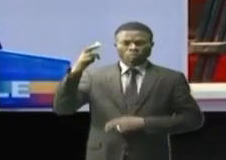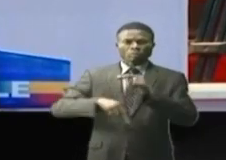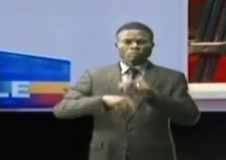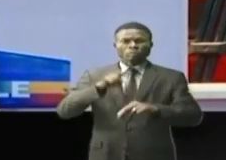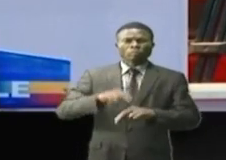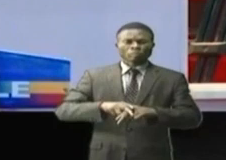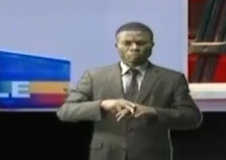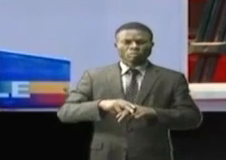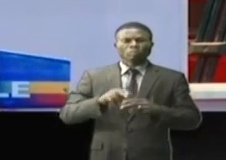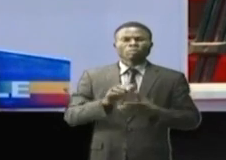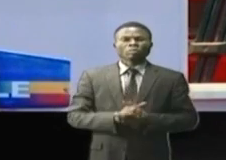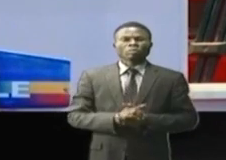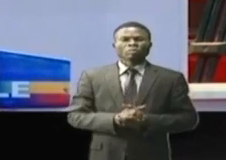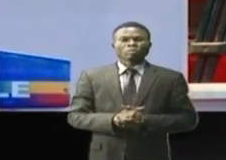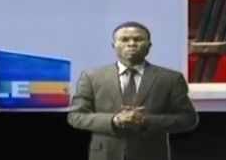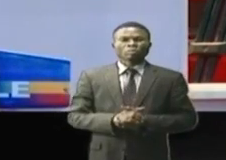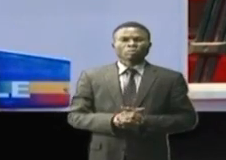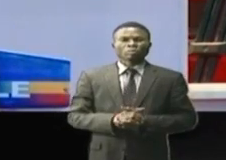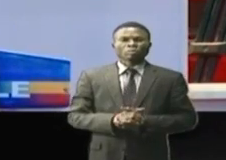nationaux,